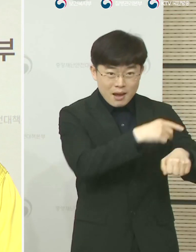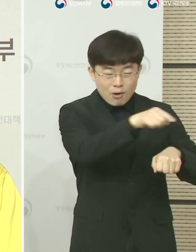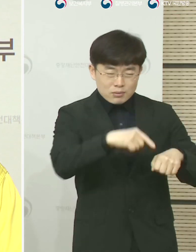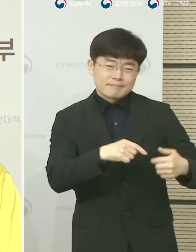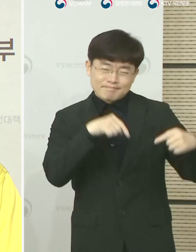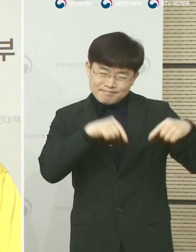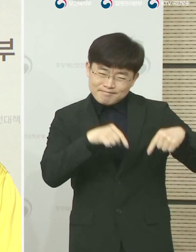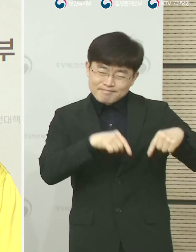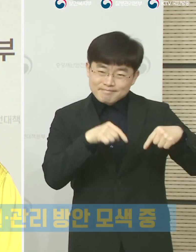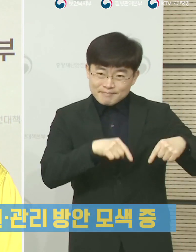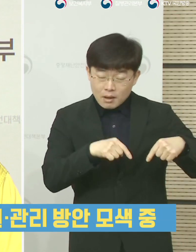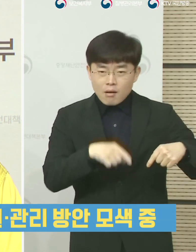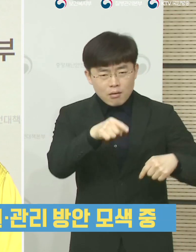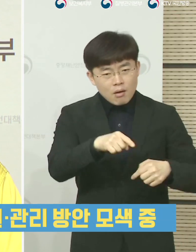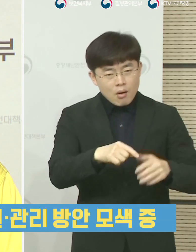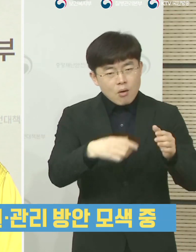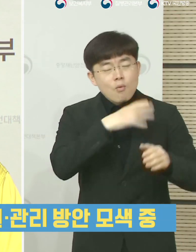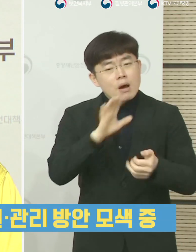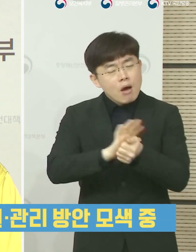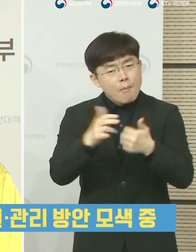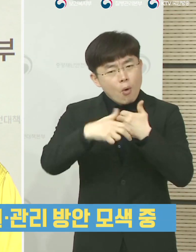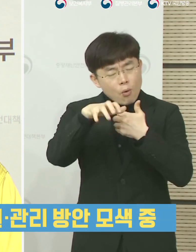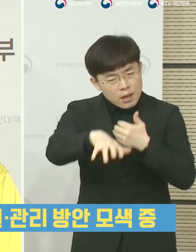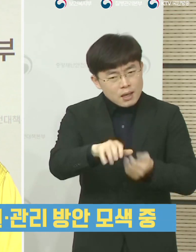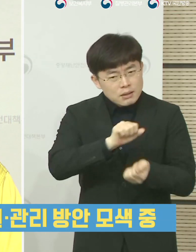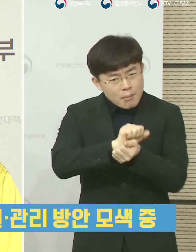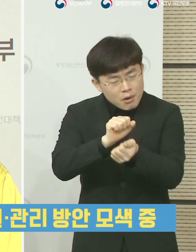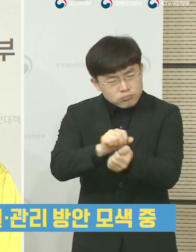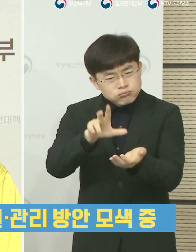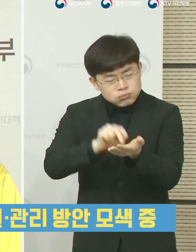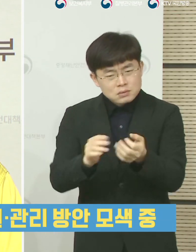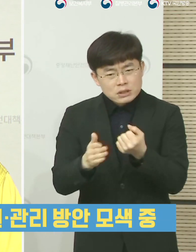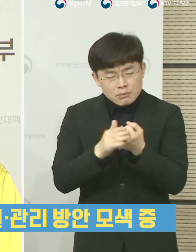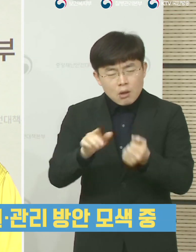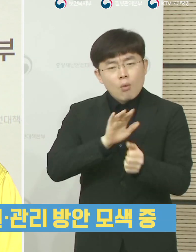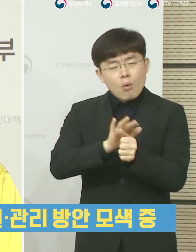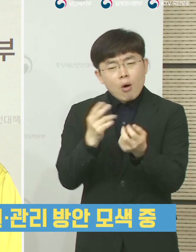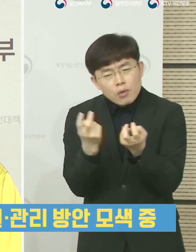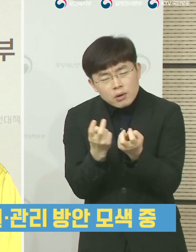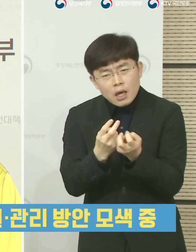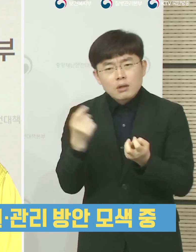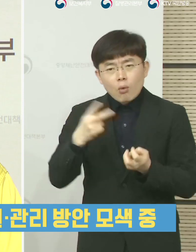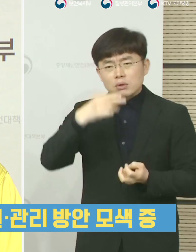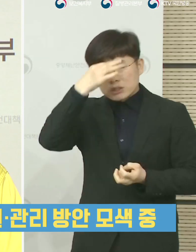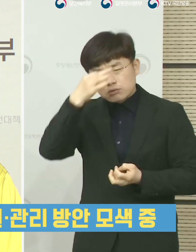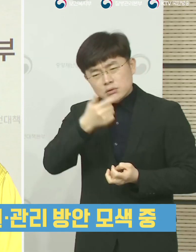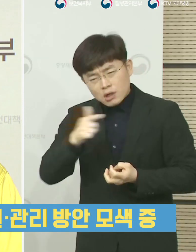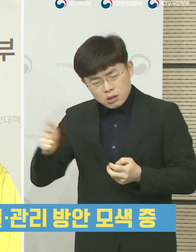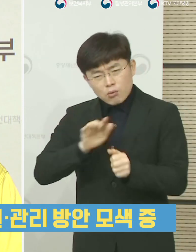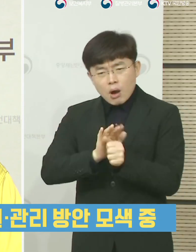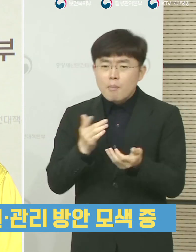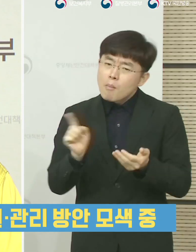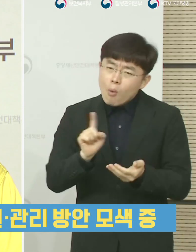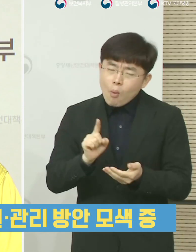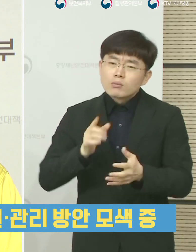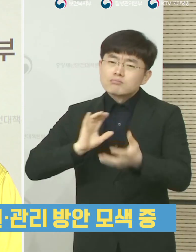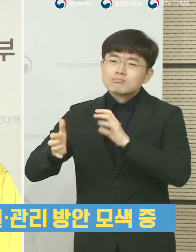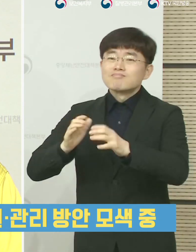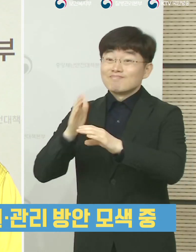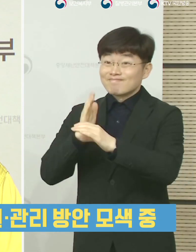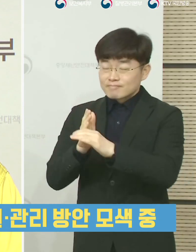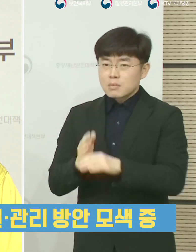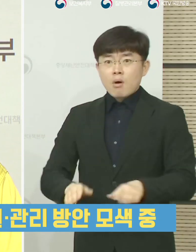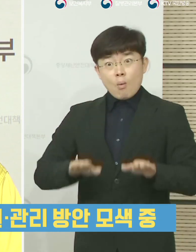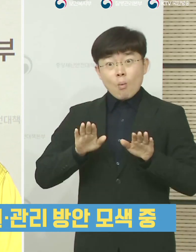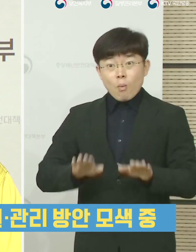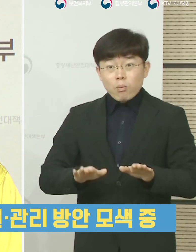상의를 하면서 요양병원의 감염에 대한 지원 방안이나 저희들이 도울 수 있는 기술적 방안들을 계속 찾아보고 있는 중이고 가령 오늘 같은